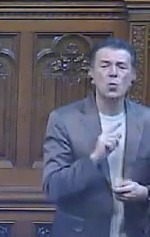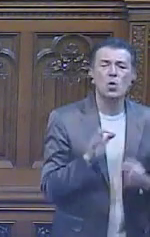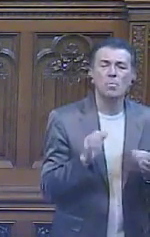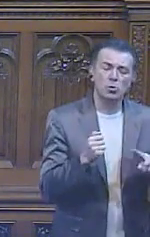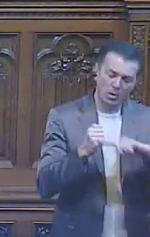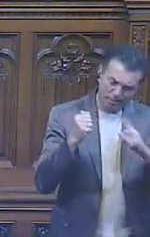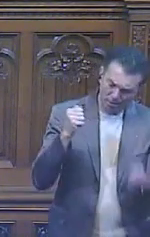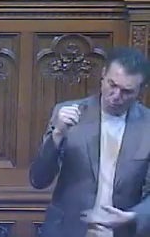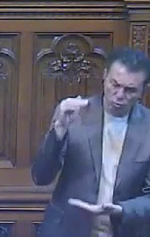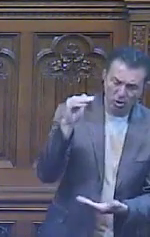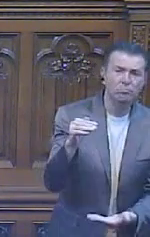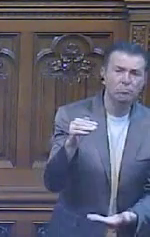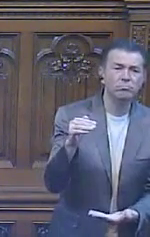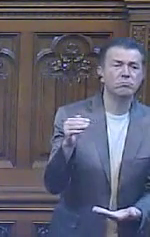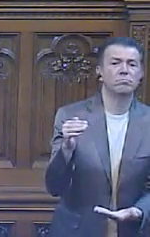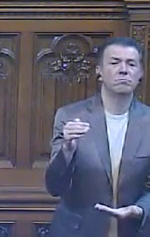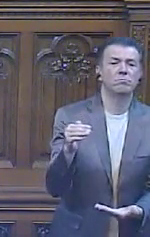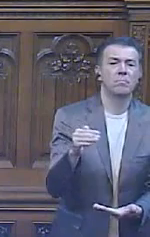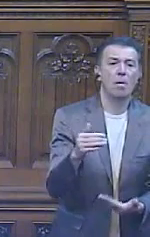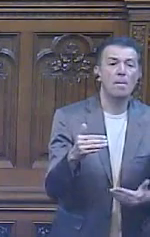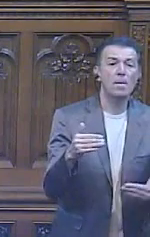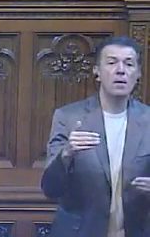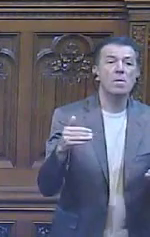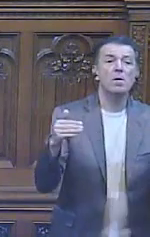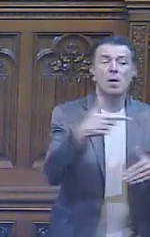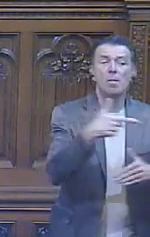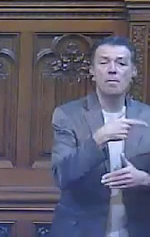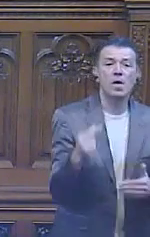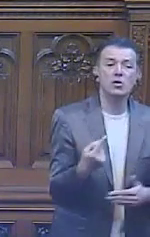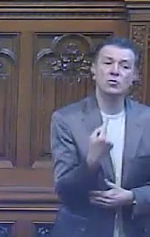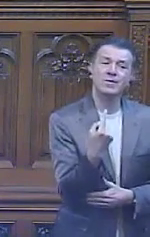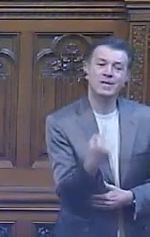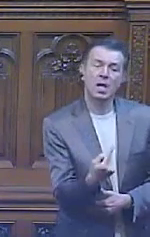gewisses Budget, aber es gibt immer mehr Menschen, die in das